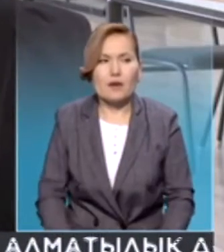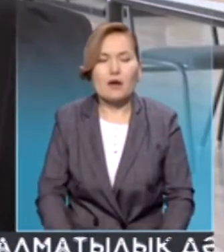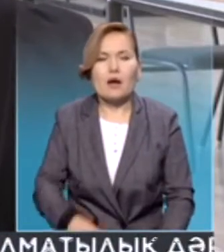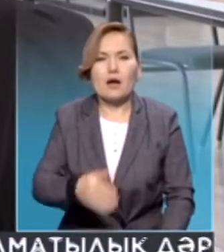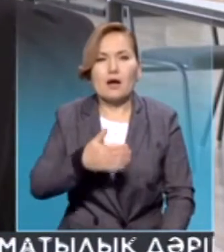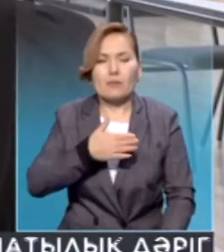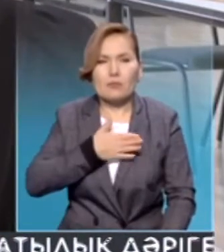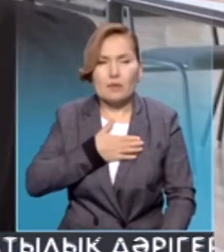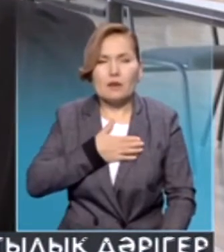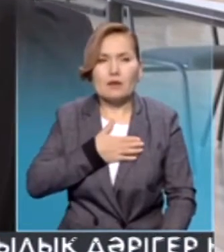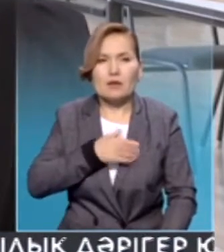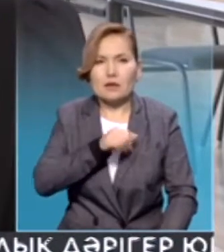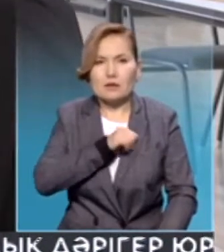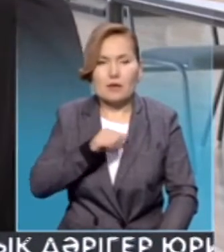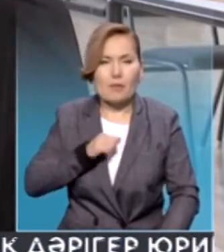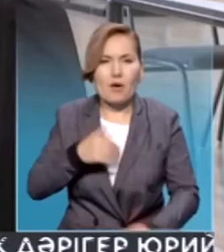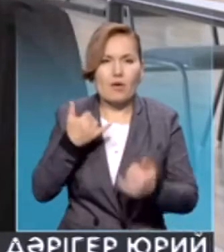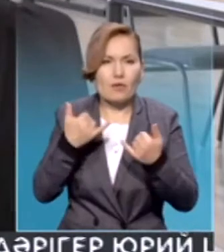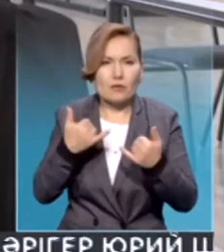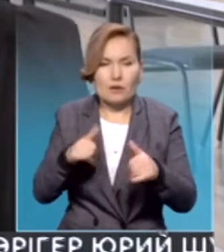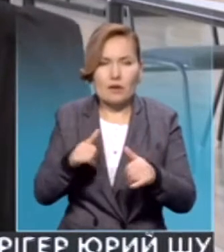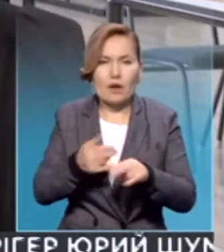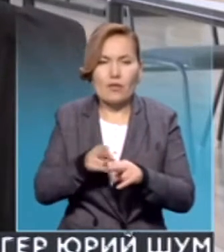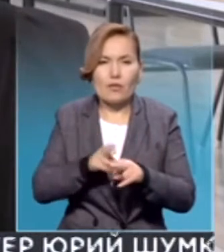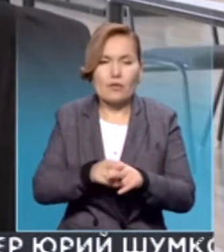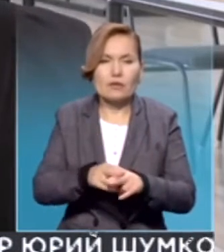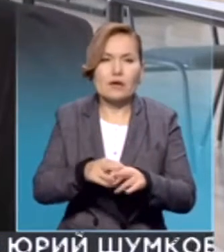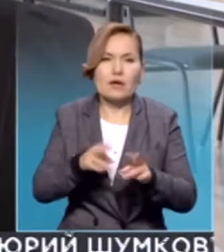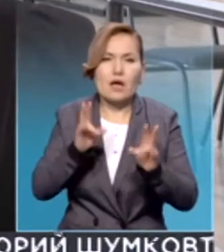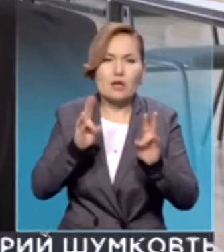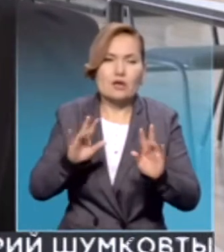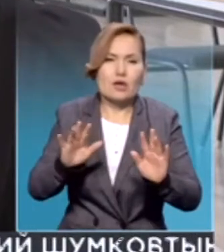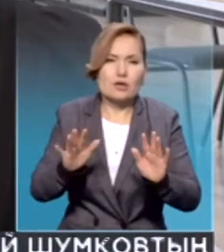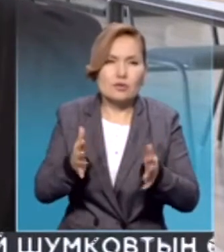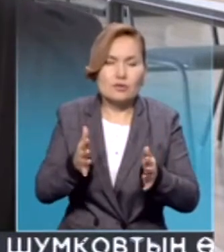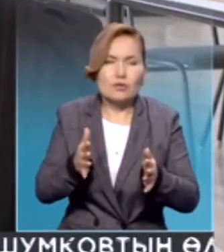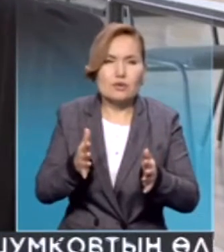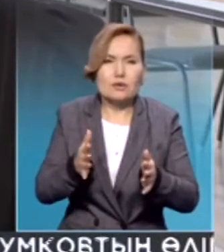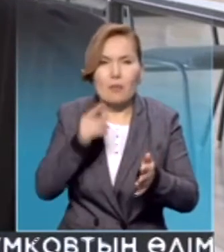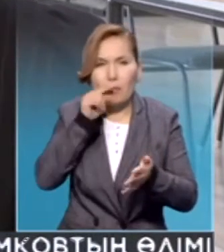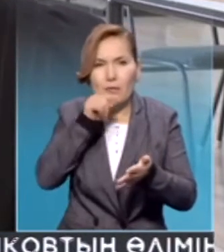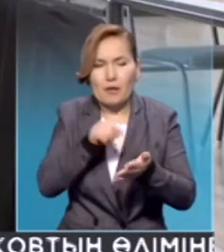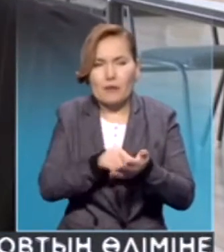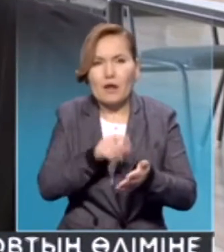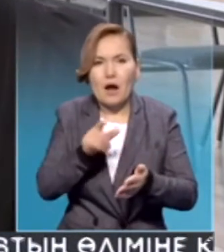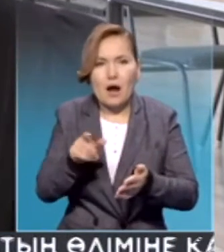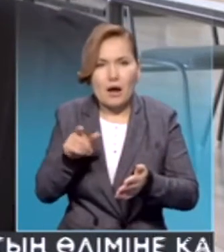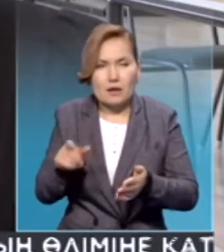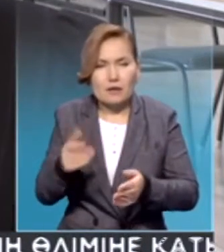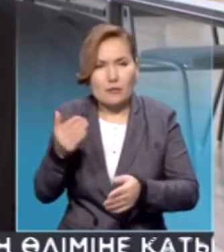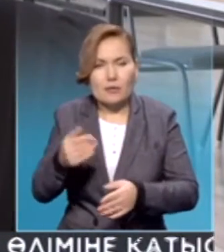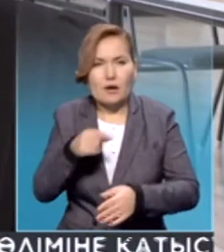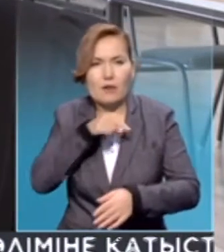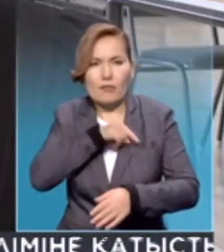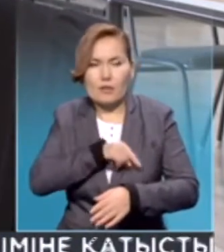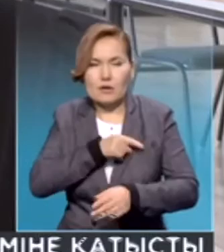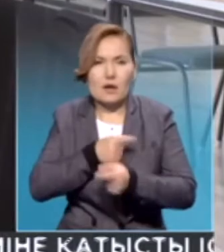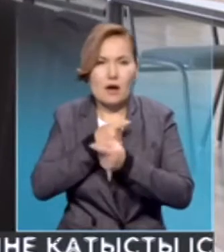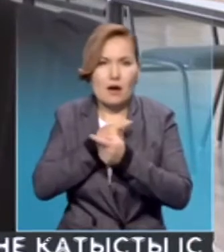отырғаным, осындай жағдайға душар болған жандар соншалықты мінездері қайратты,